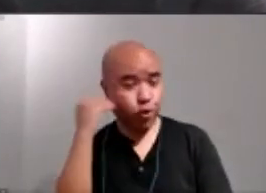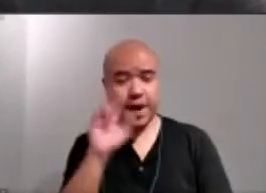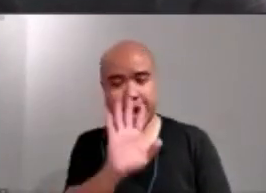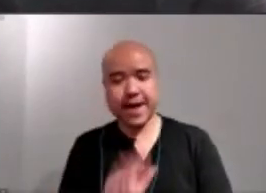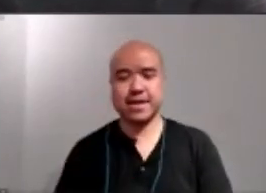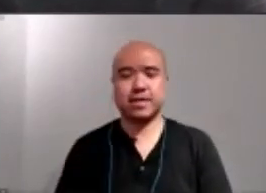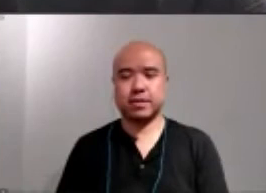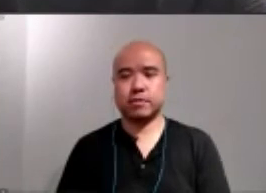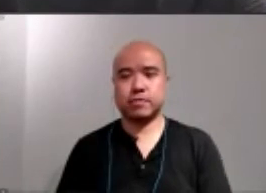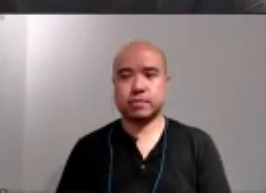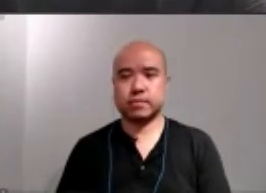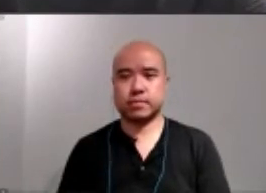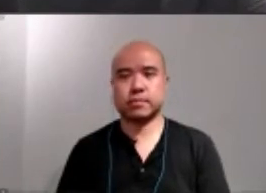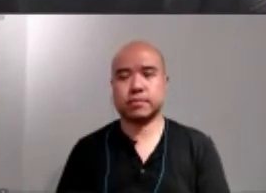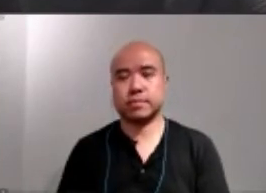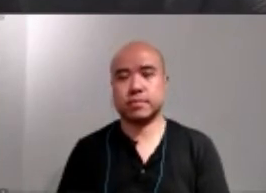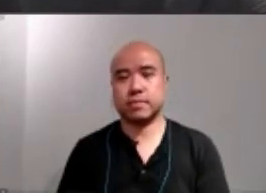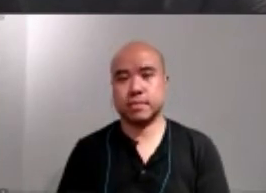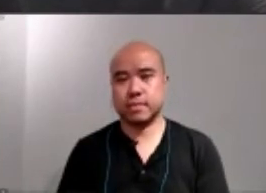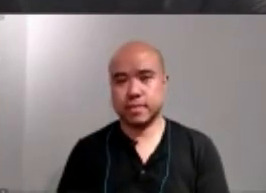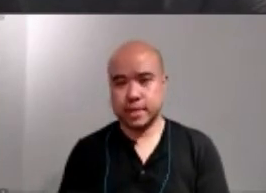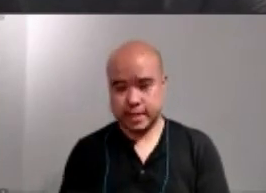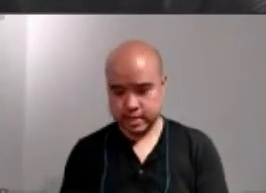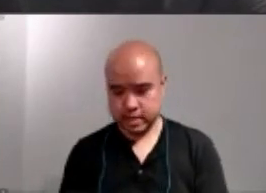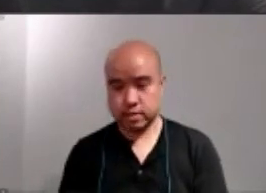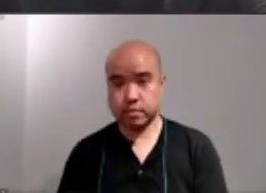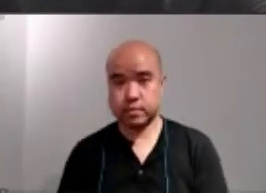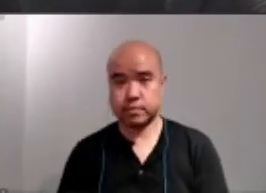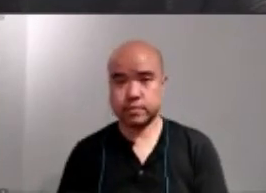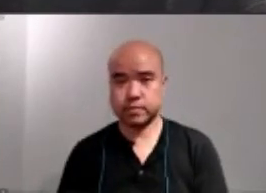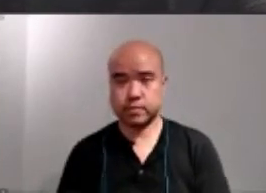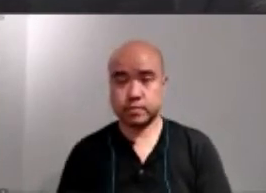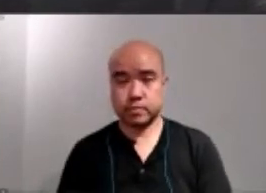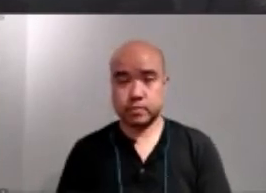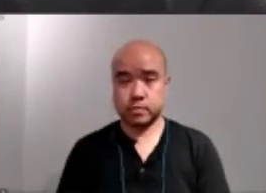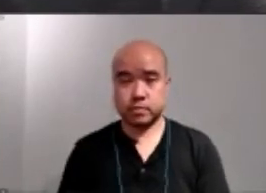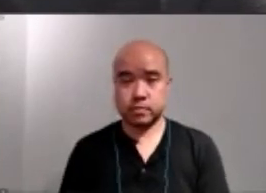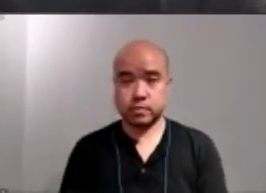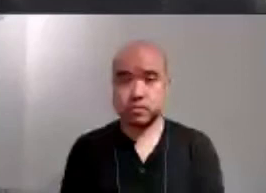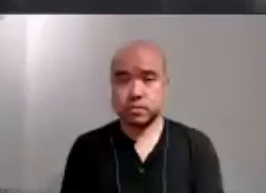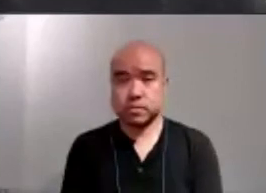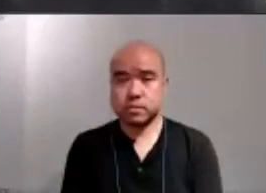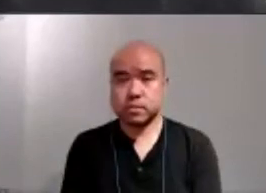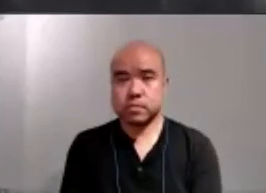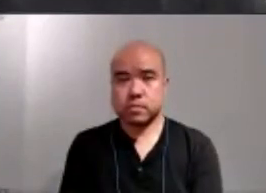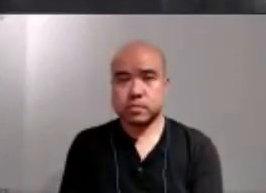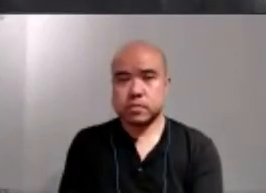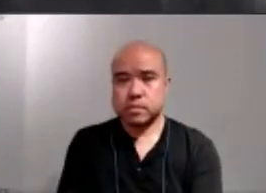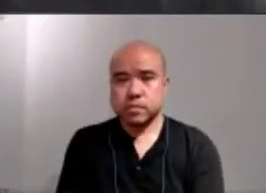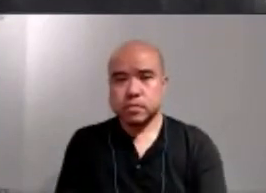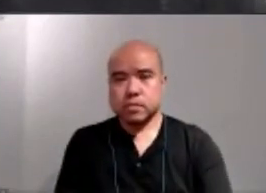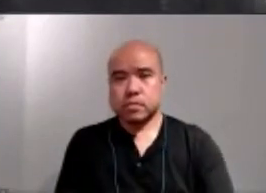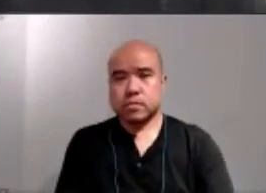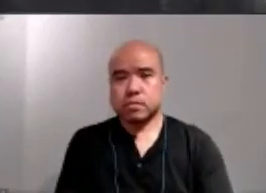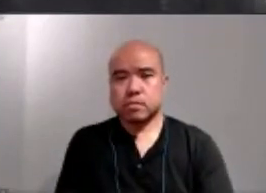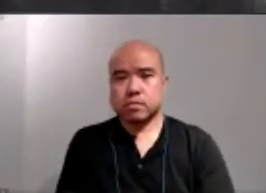Okay, 咁啊，或者啊 Brian 啦 ，Brian， 我哋可以講少，你有冇啲咩特別嘅將來嚟緊十年，我哋可以有啲咩嘅睇